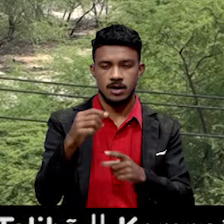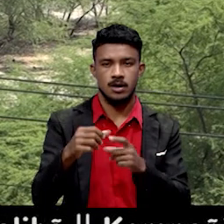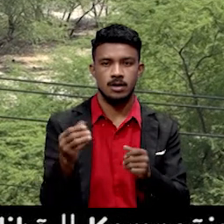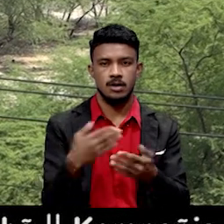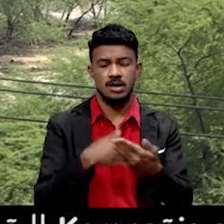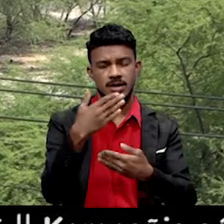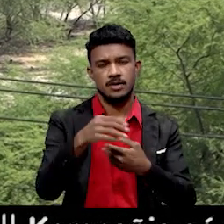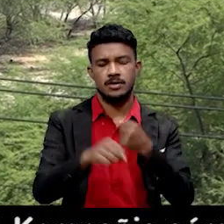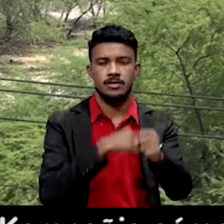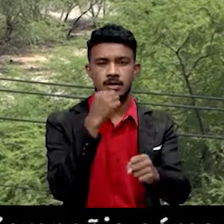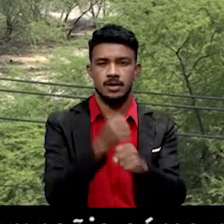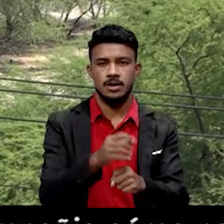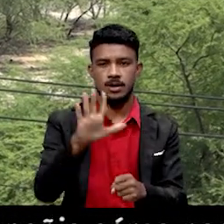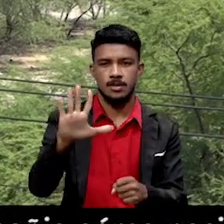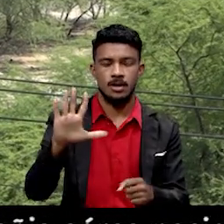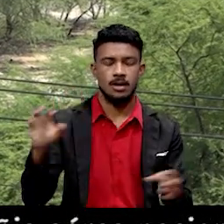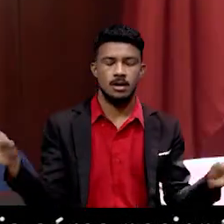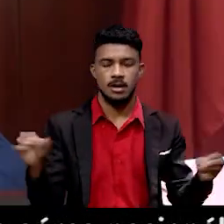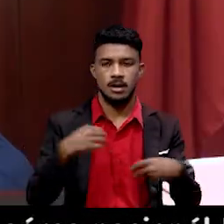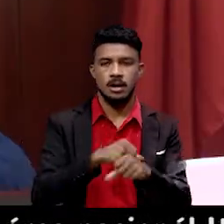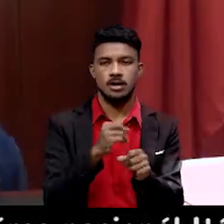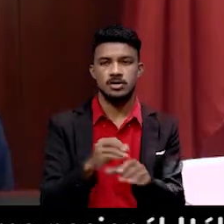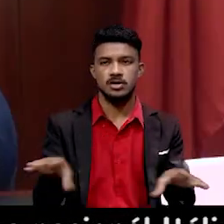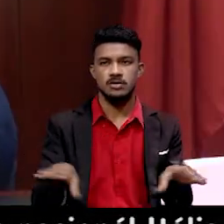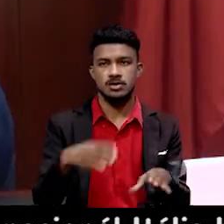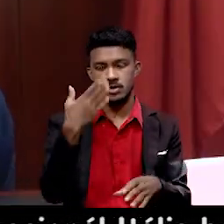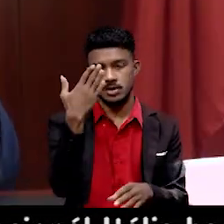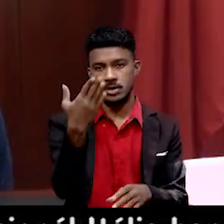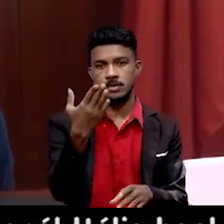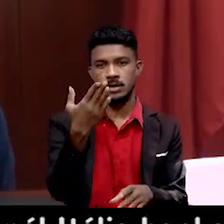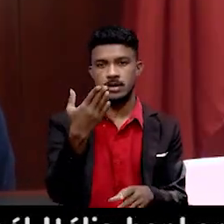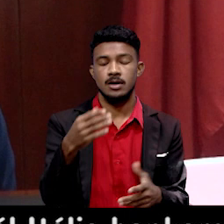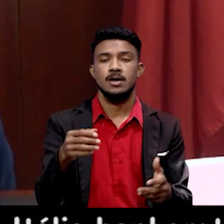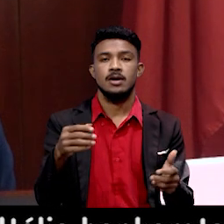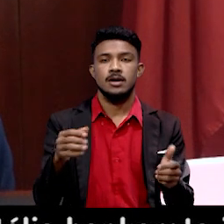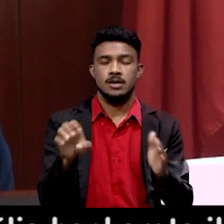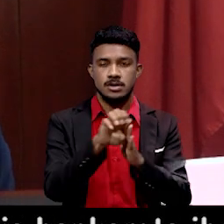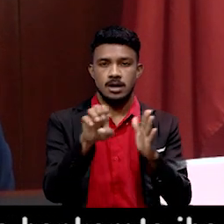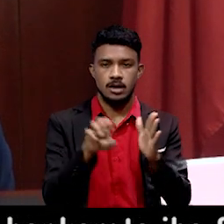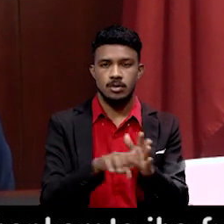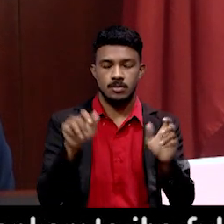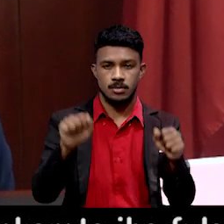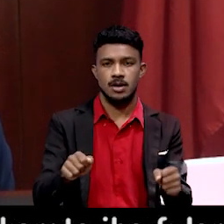maka, ni lahala botruma heneba, tan Estado beldara hikasfali,